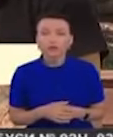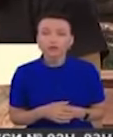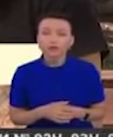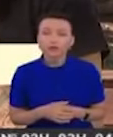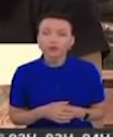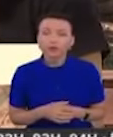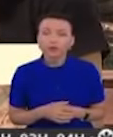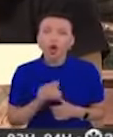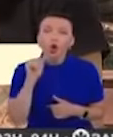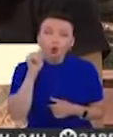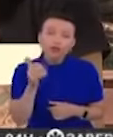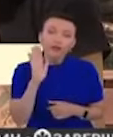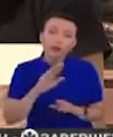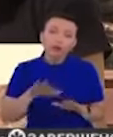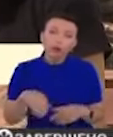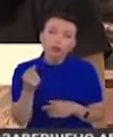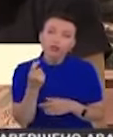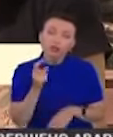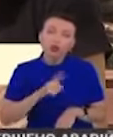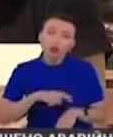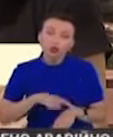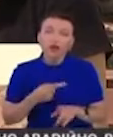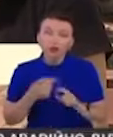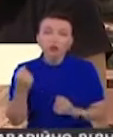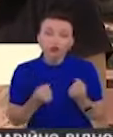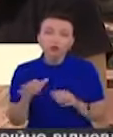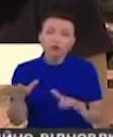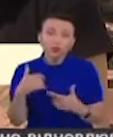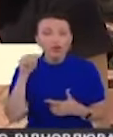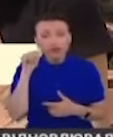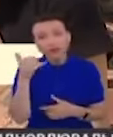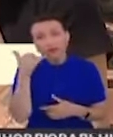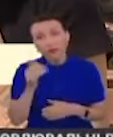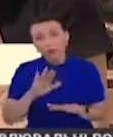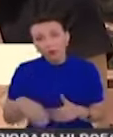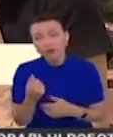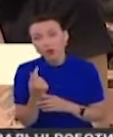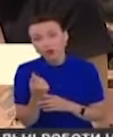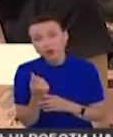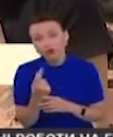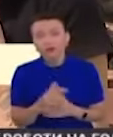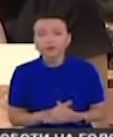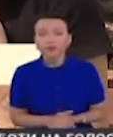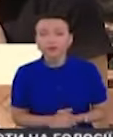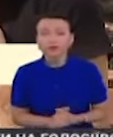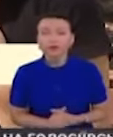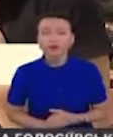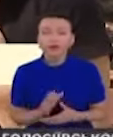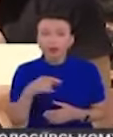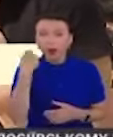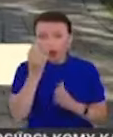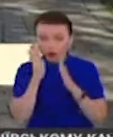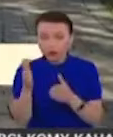я знаю, завтра буде після 11 часов цю машину забирати. Заберіть завтра після 11, непосередньо цей номер і непосередньо з